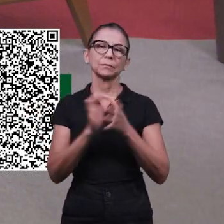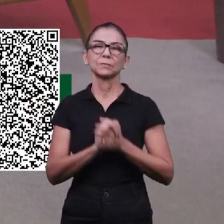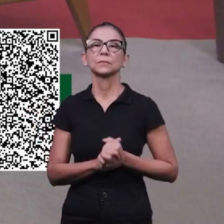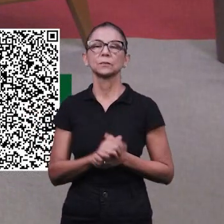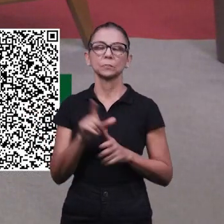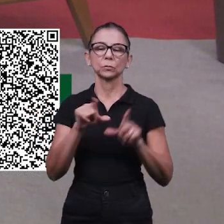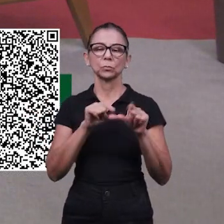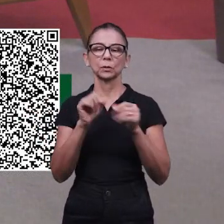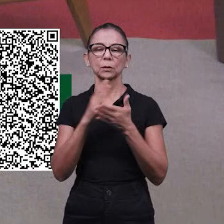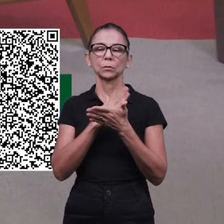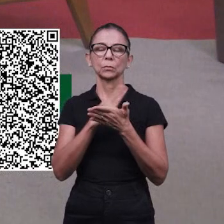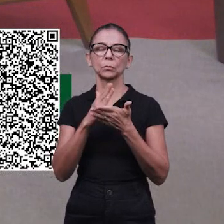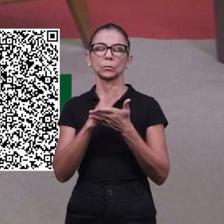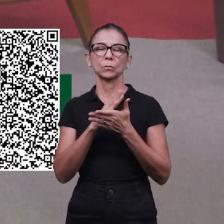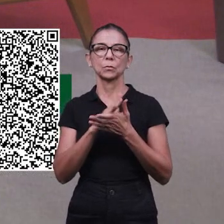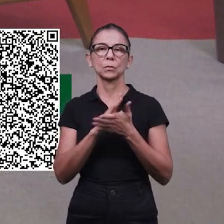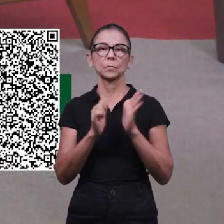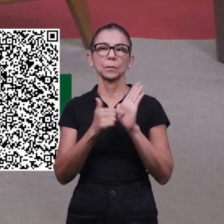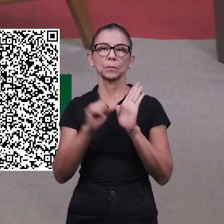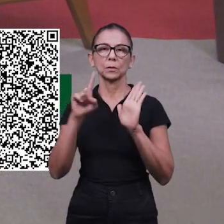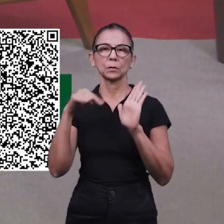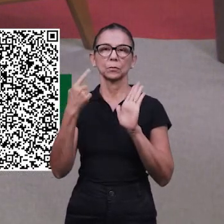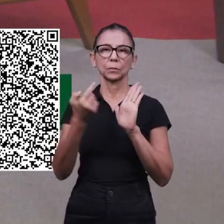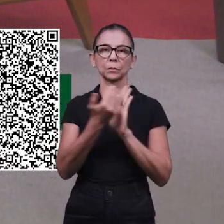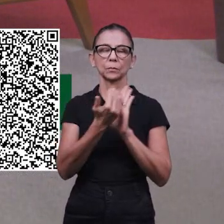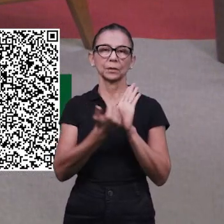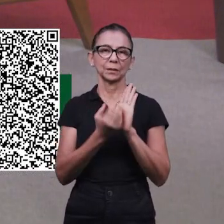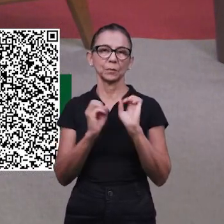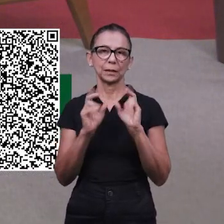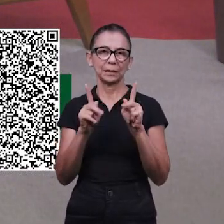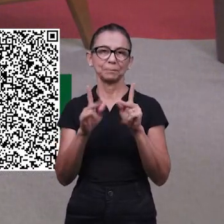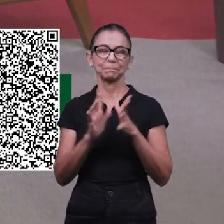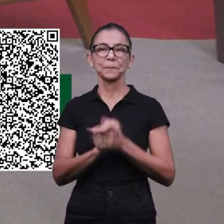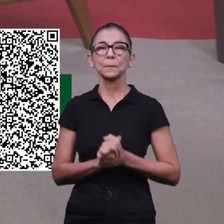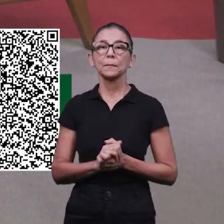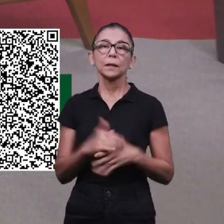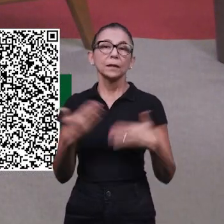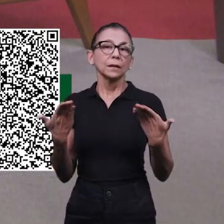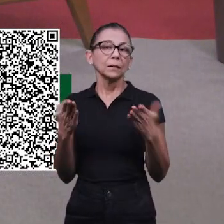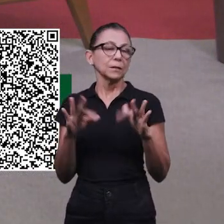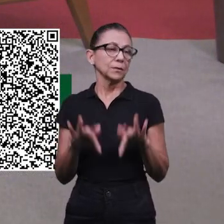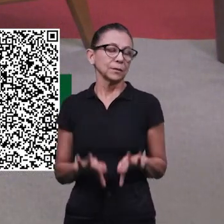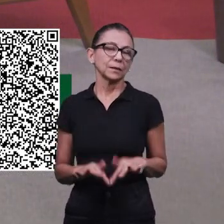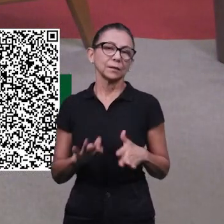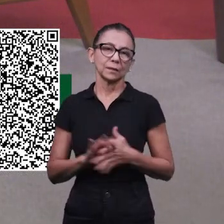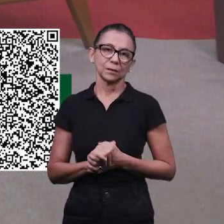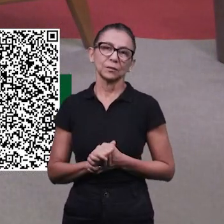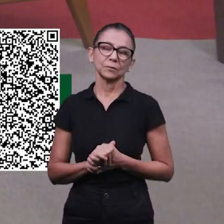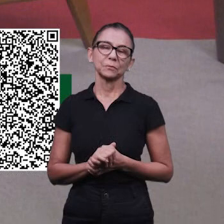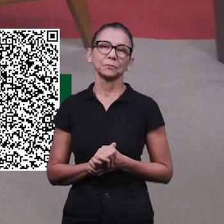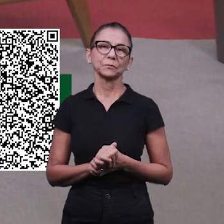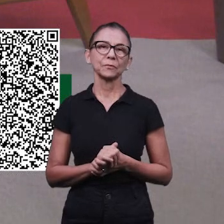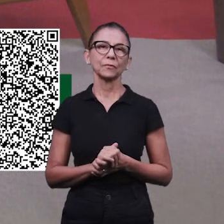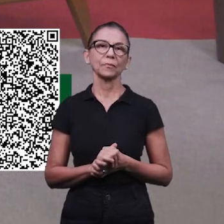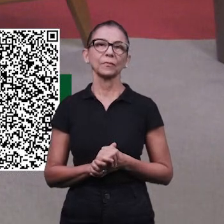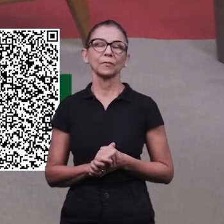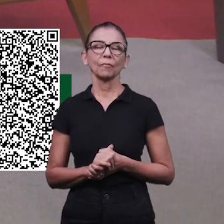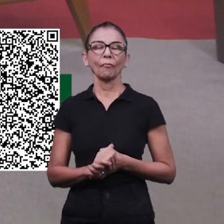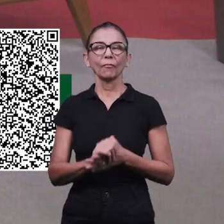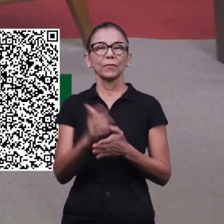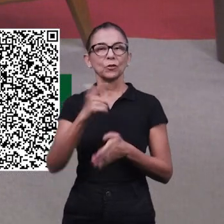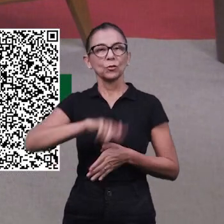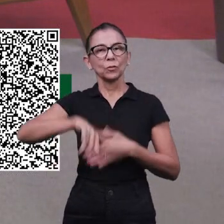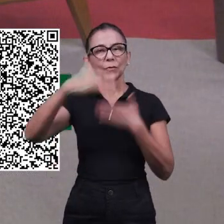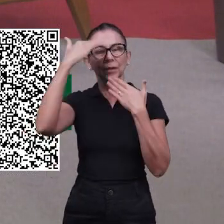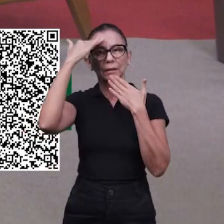vous nous faites vos commentaires, nous allons choisir quelques-uns pour présenter ici dans la prochaine édition. Nous sommes arrivés à la fin d'une partie